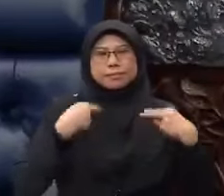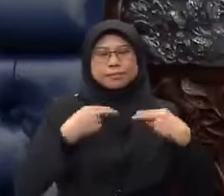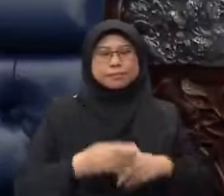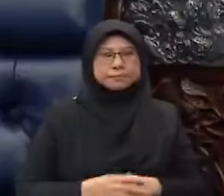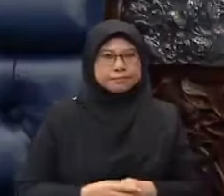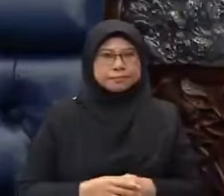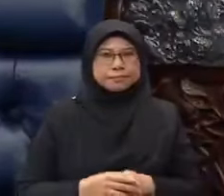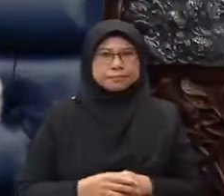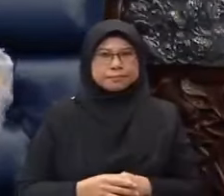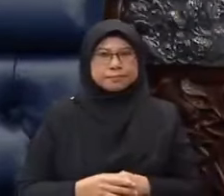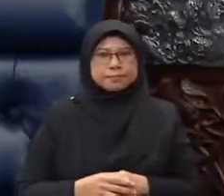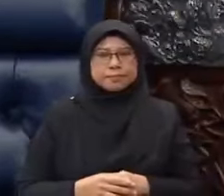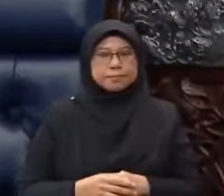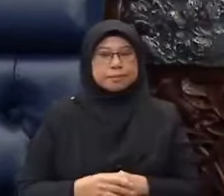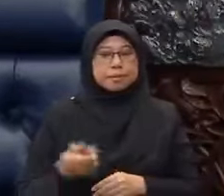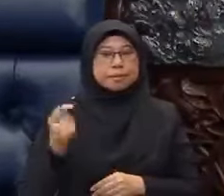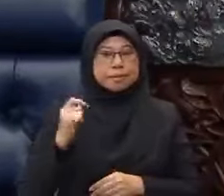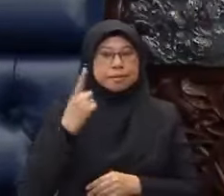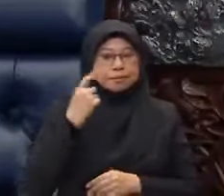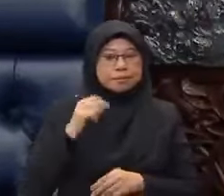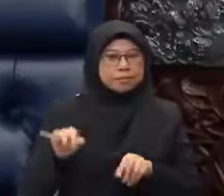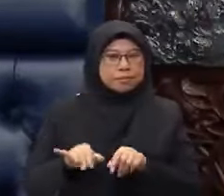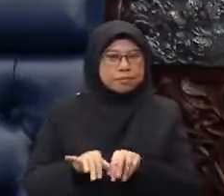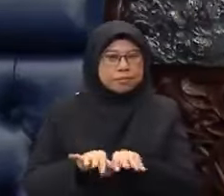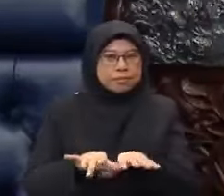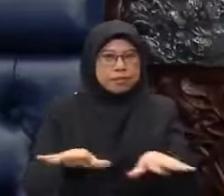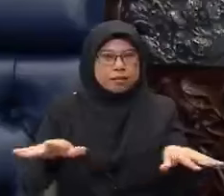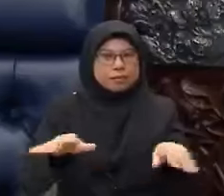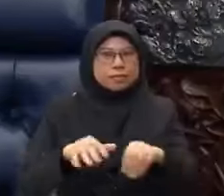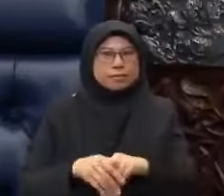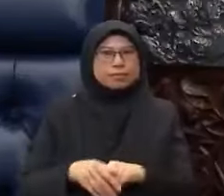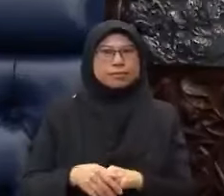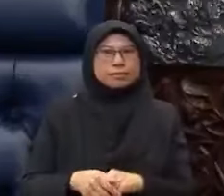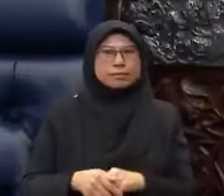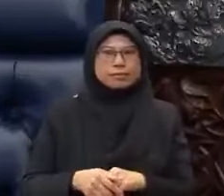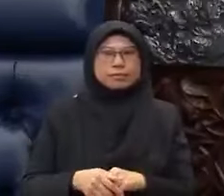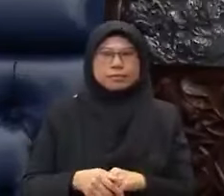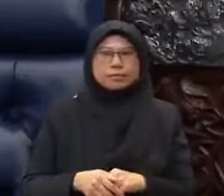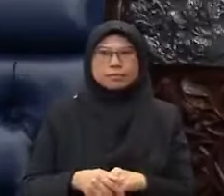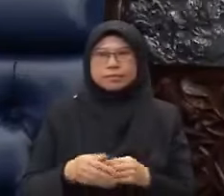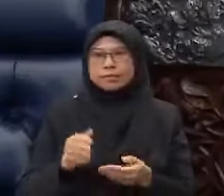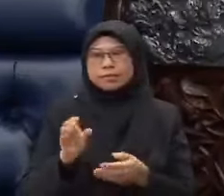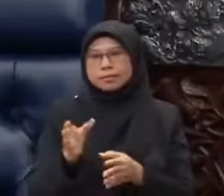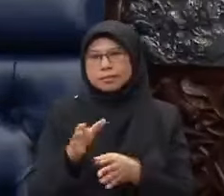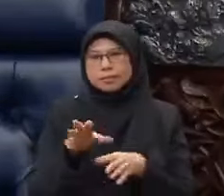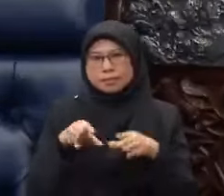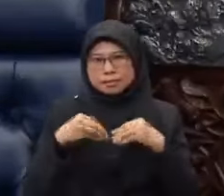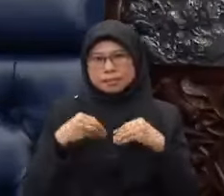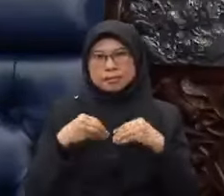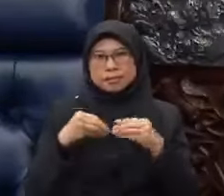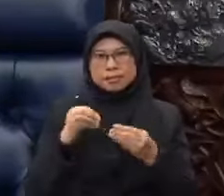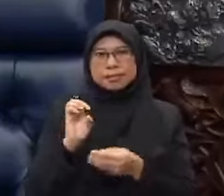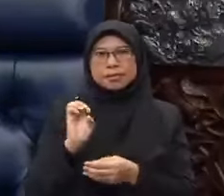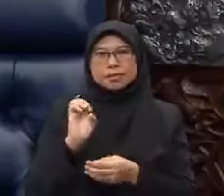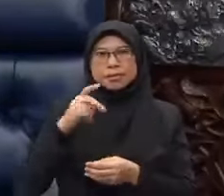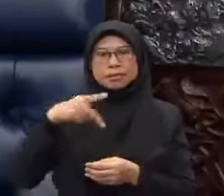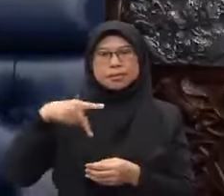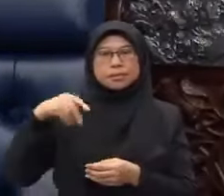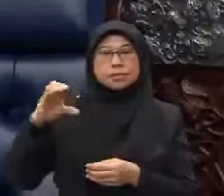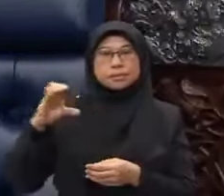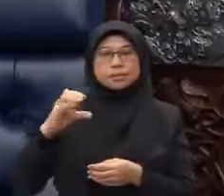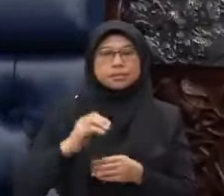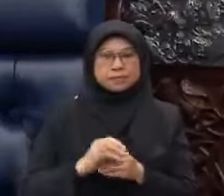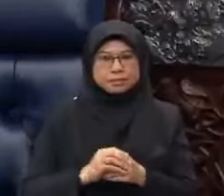bahawa yang diviralkan itu ada menerima adalah penerima bantuan allowan pekerja orang kurang upaya yang